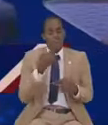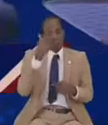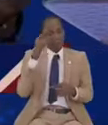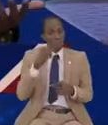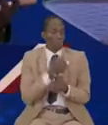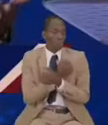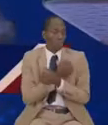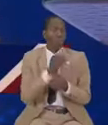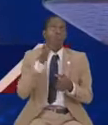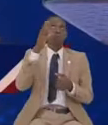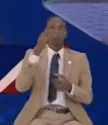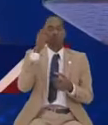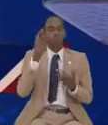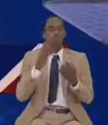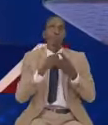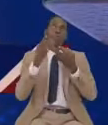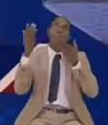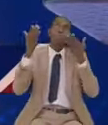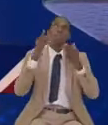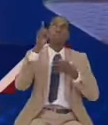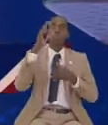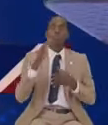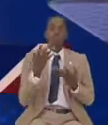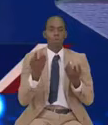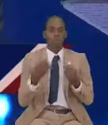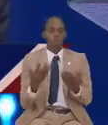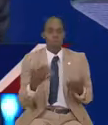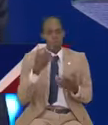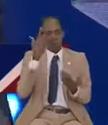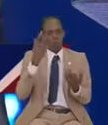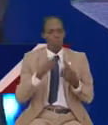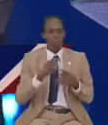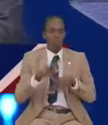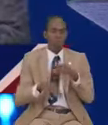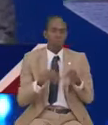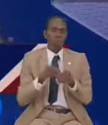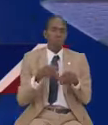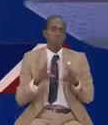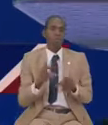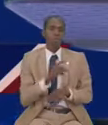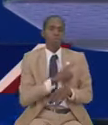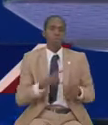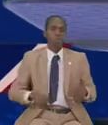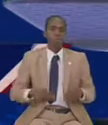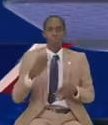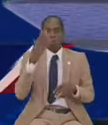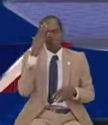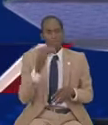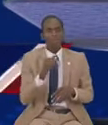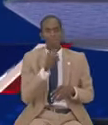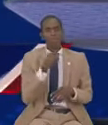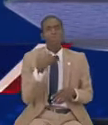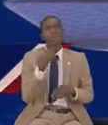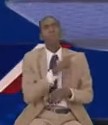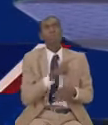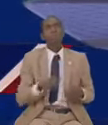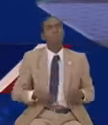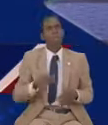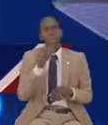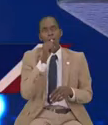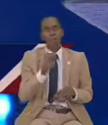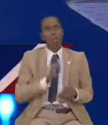on va à la fin de l'étude tu vas venir voir moi elles sont de moi parce que tu veux sur le Seigneur